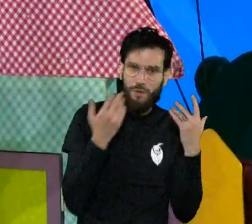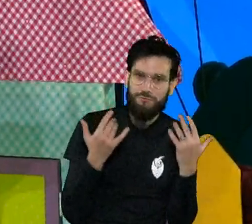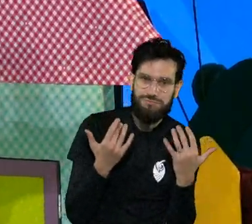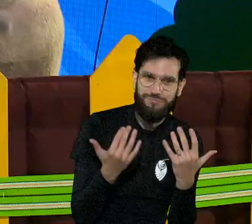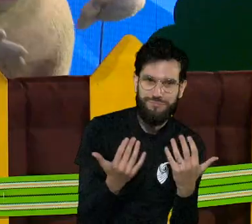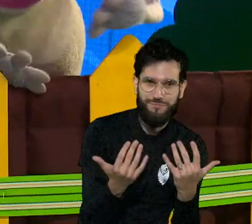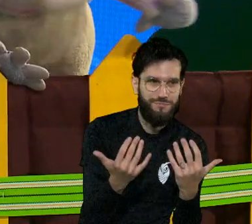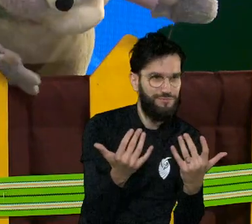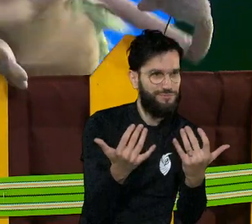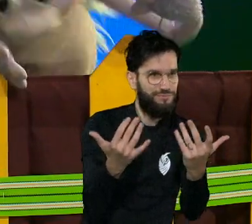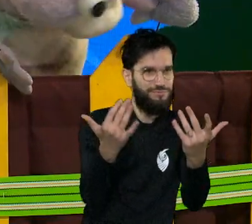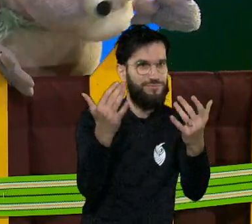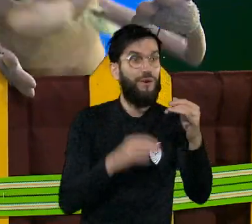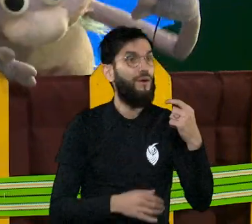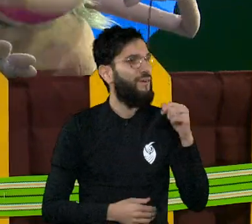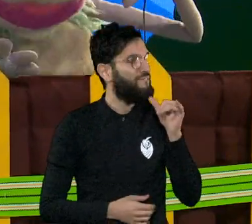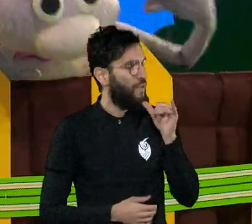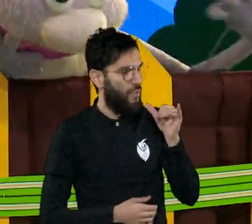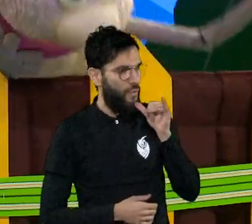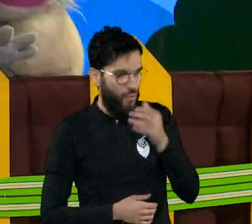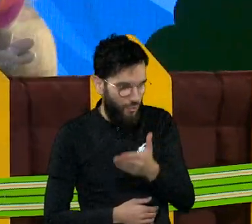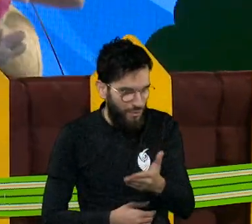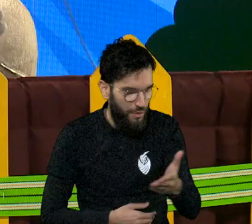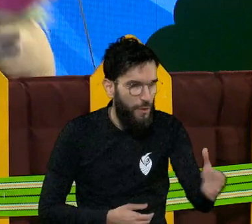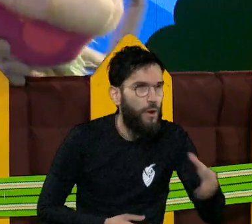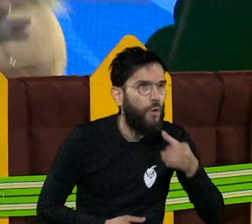zelenšia, voda je chutnejšia,